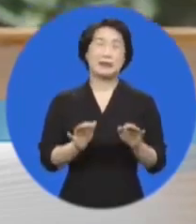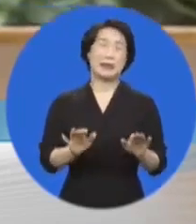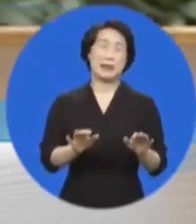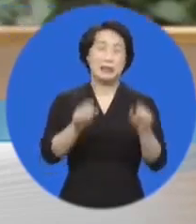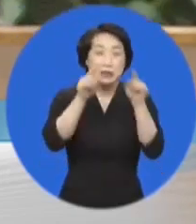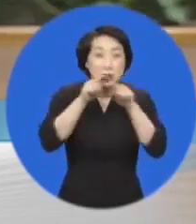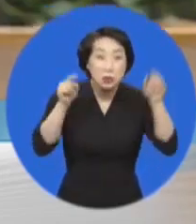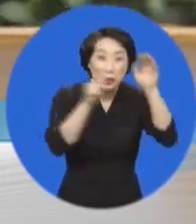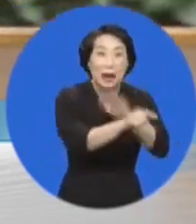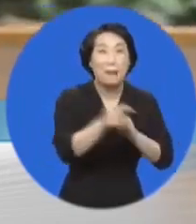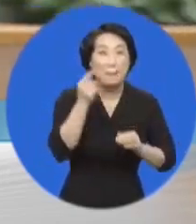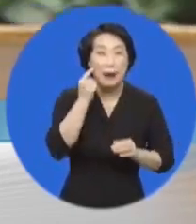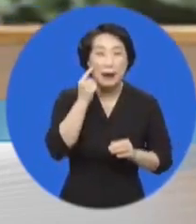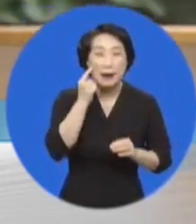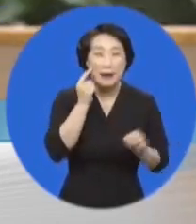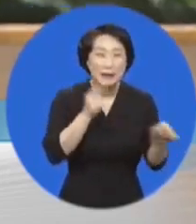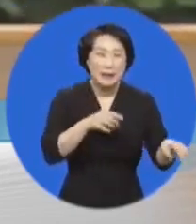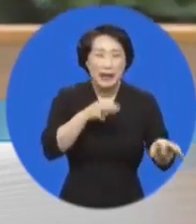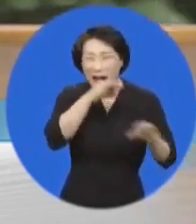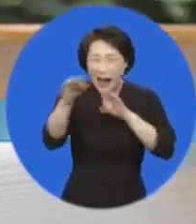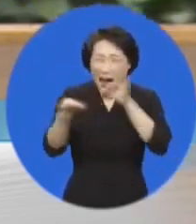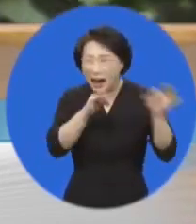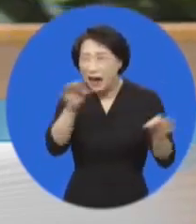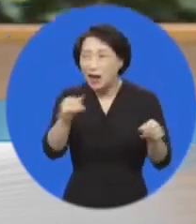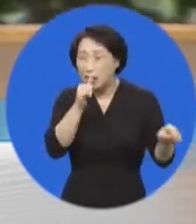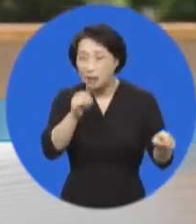지옥에 가면 사람들 말이 그래요.